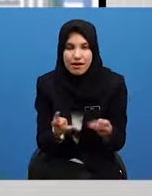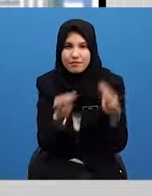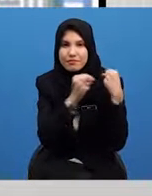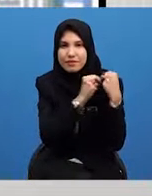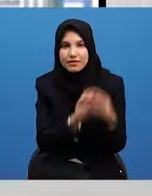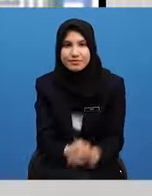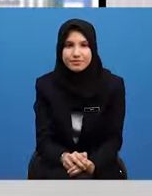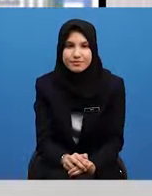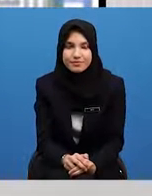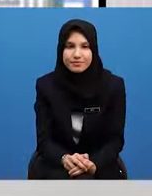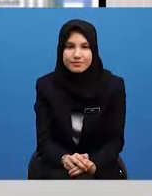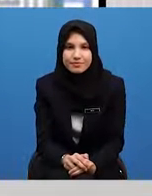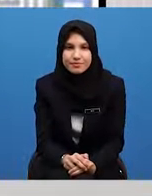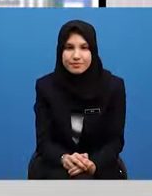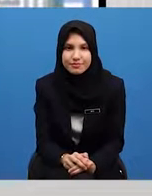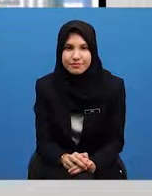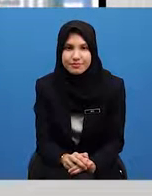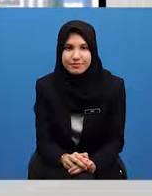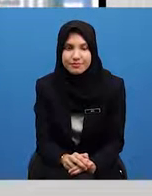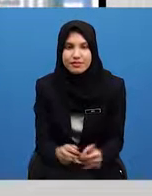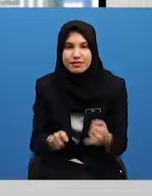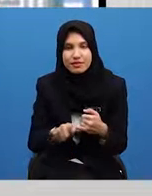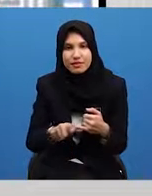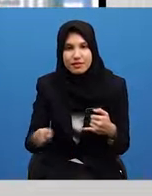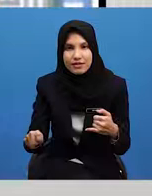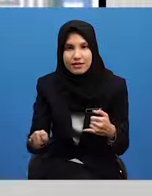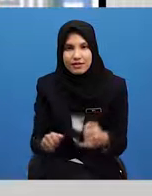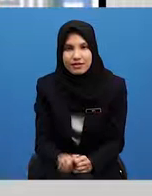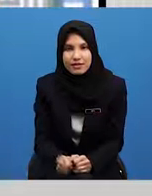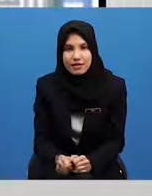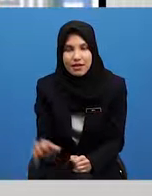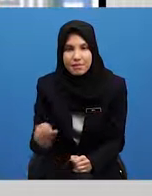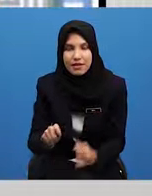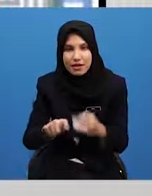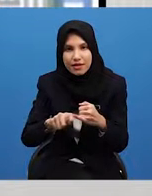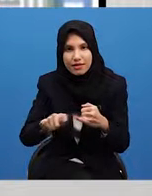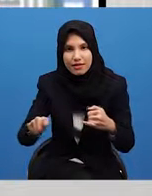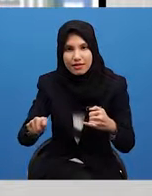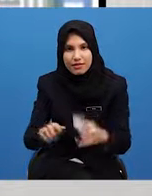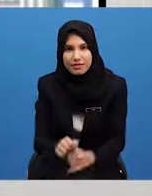cikgu pusingkan okey tali ini. Cikgu pegang pada pemegang yang